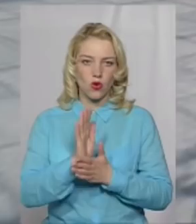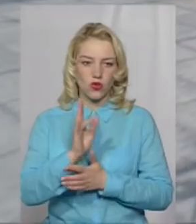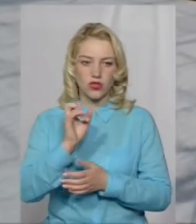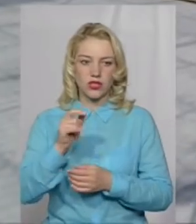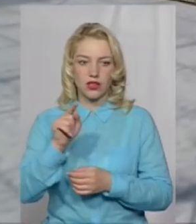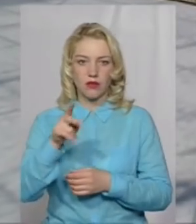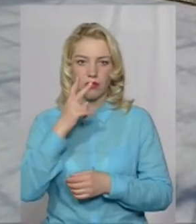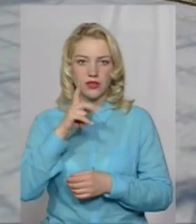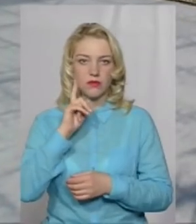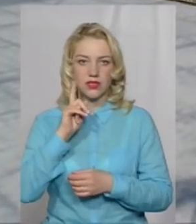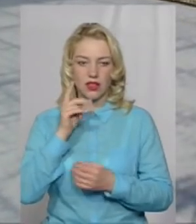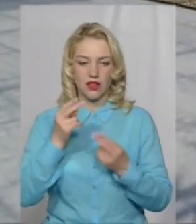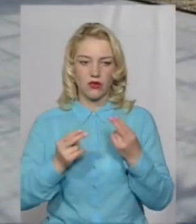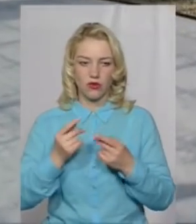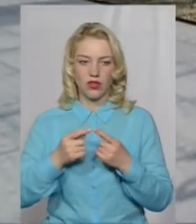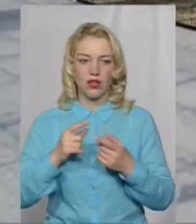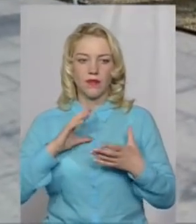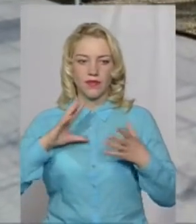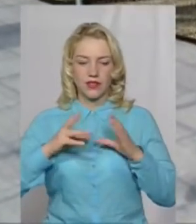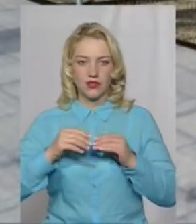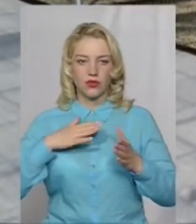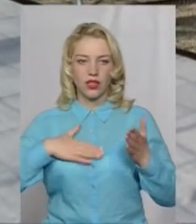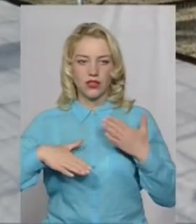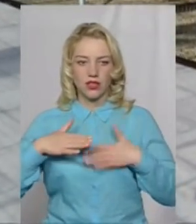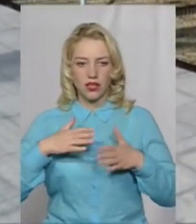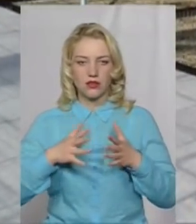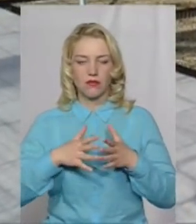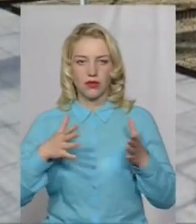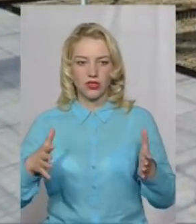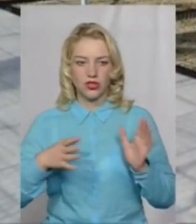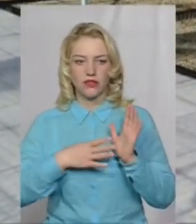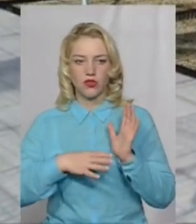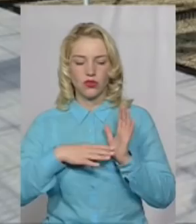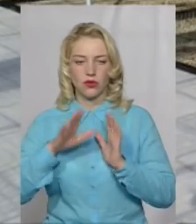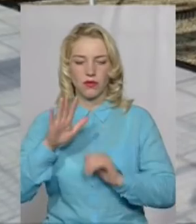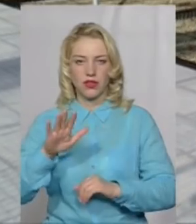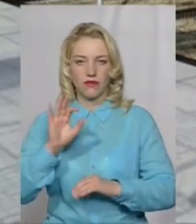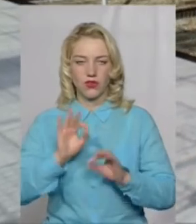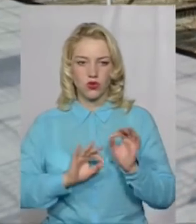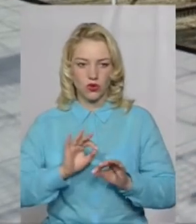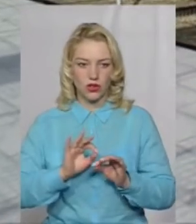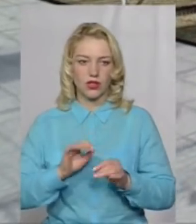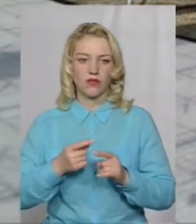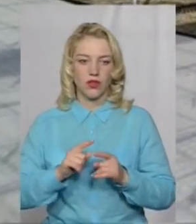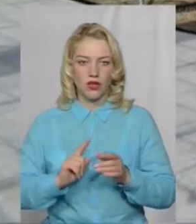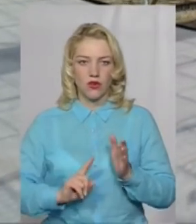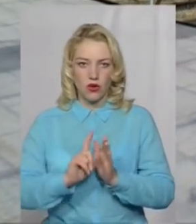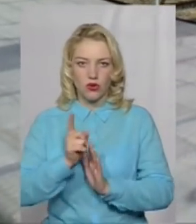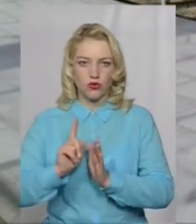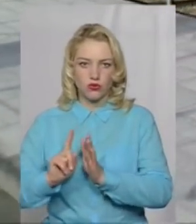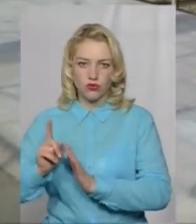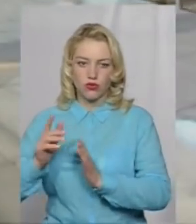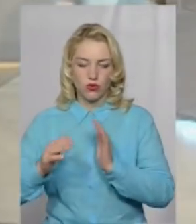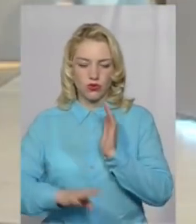бачимо зелені сходи, і результат, я вам скажу, нас радує. Практично більше 95% приживлюваності сьогодні ми